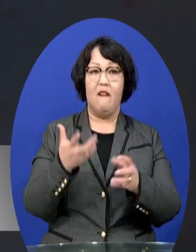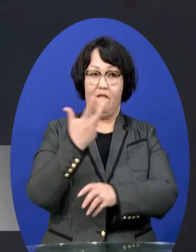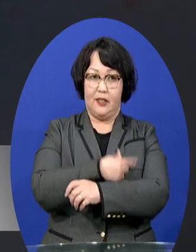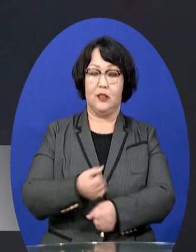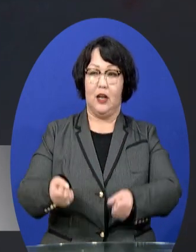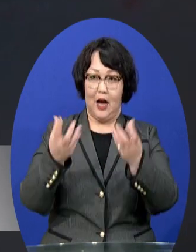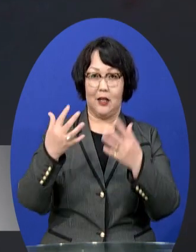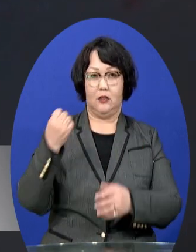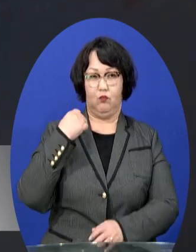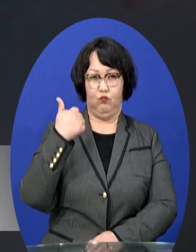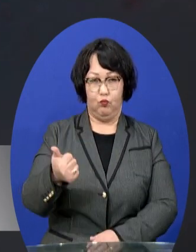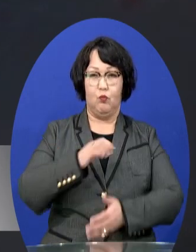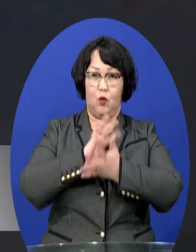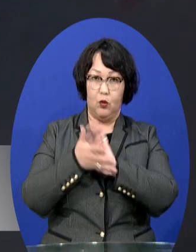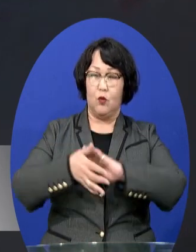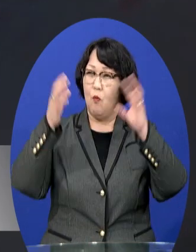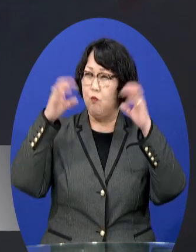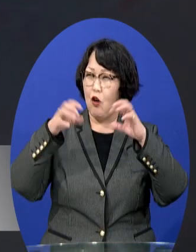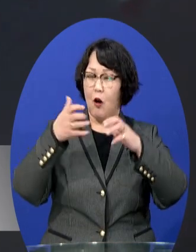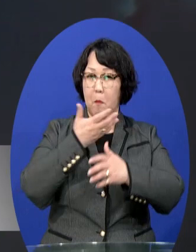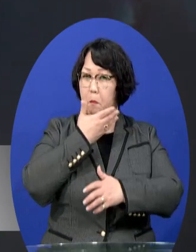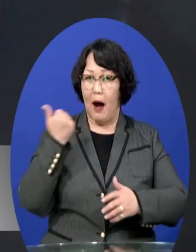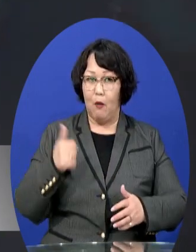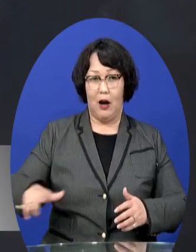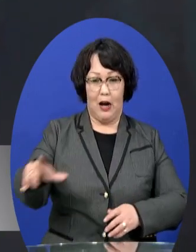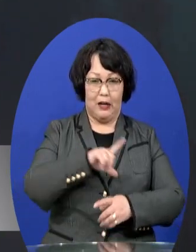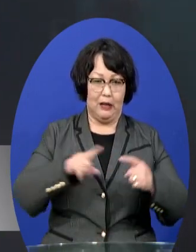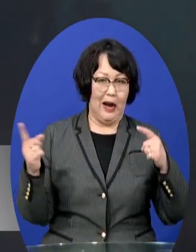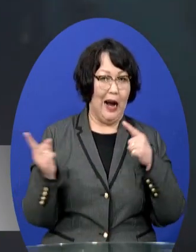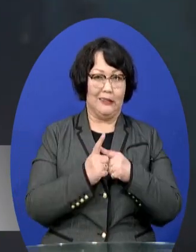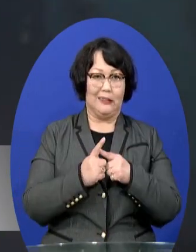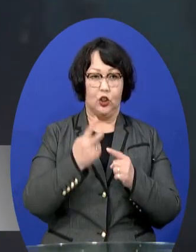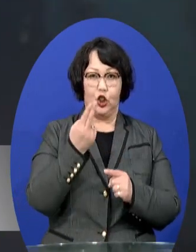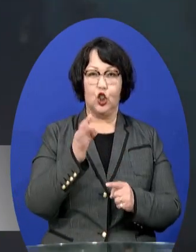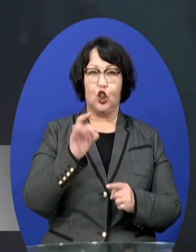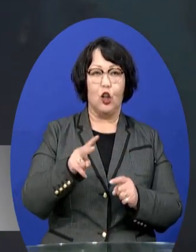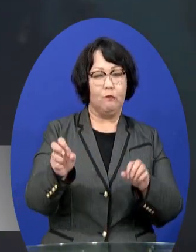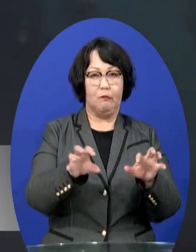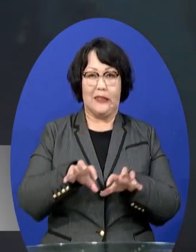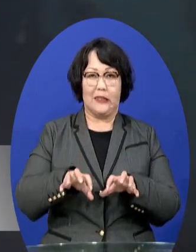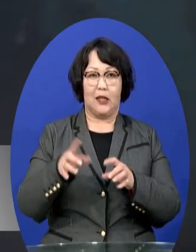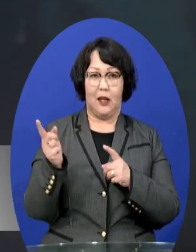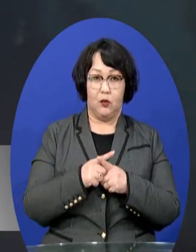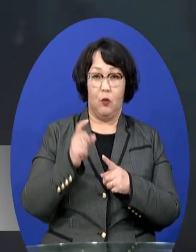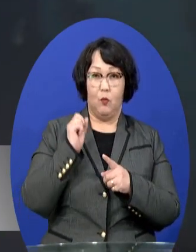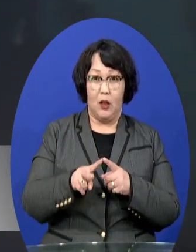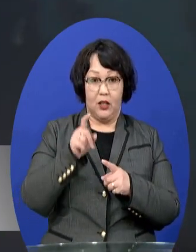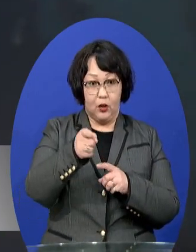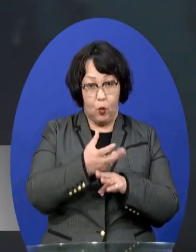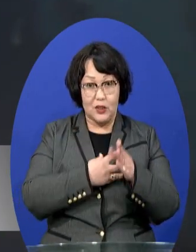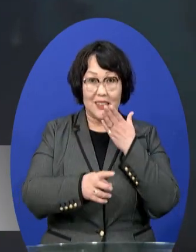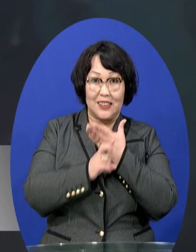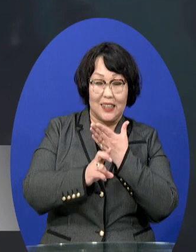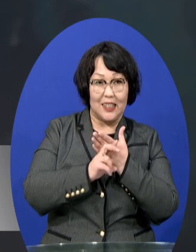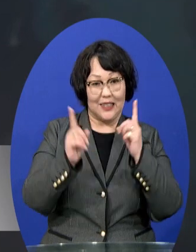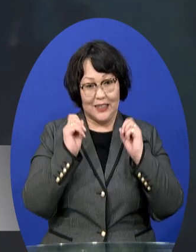гэлээ. Хэрэв ган гачигийн цар тахал нүүрлвэл түүнээс урьдчилан сэргийлэх ямар ч төрлийн вакцин байхгүй гэдгийг